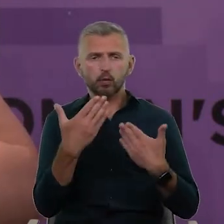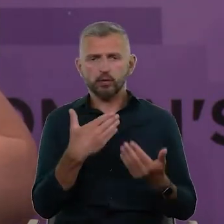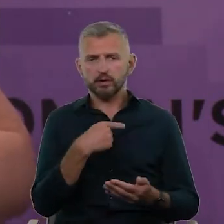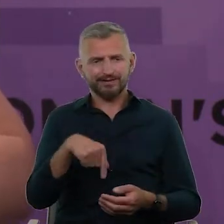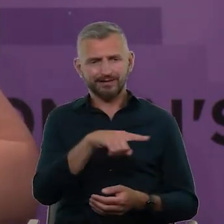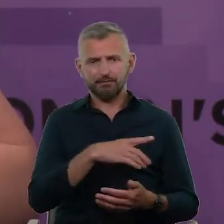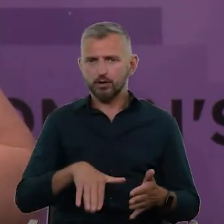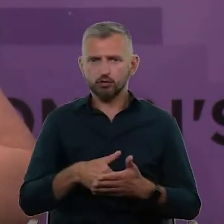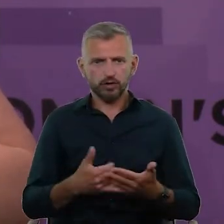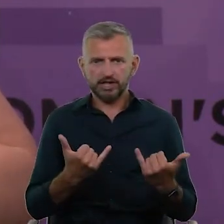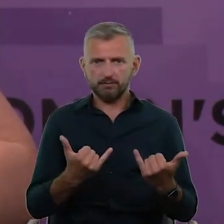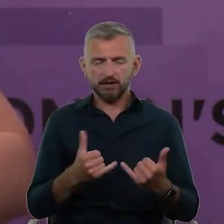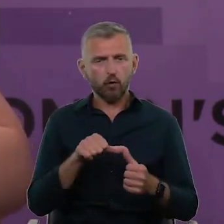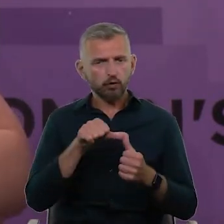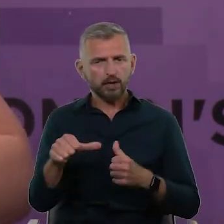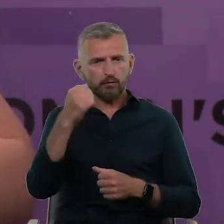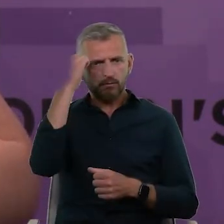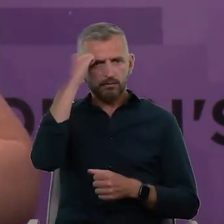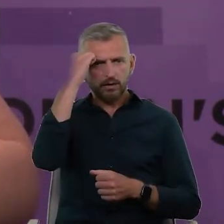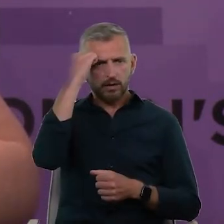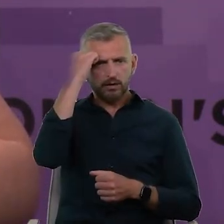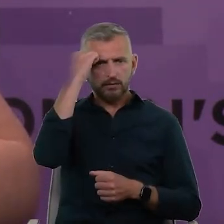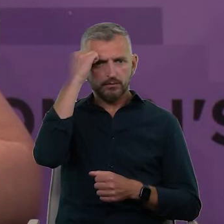цих пір. Особливо пам'ятаю